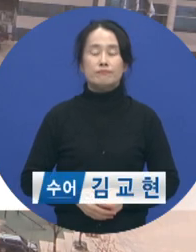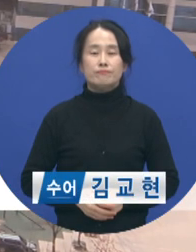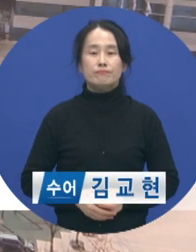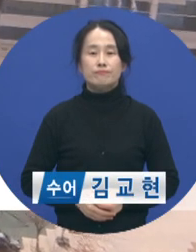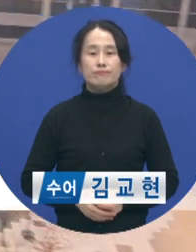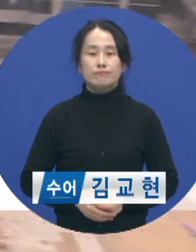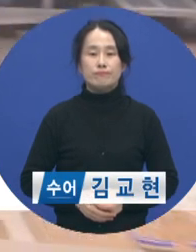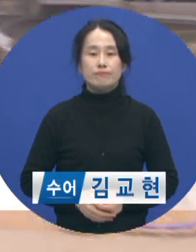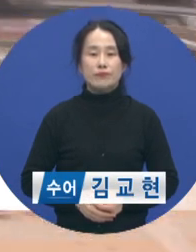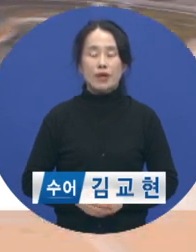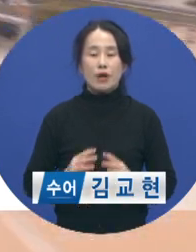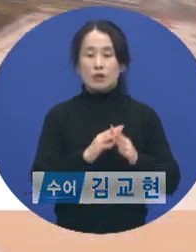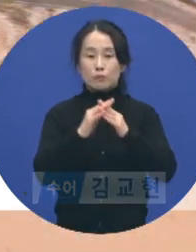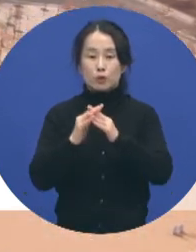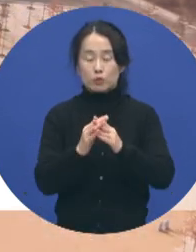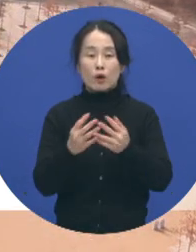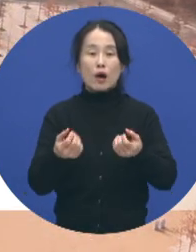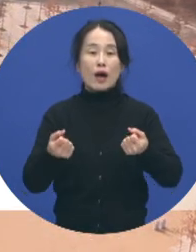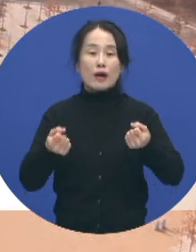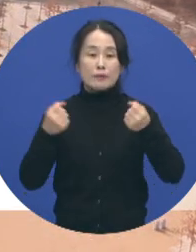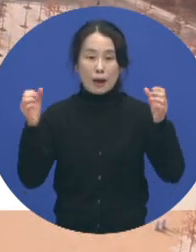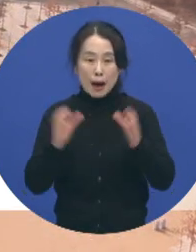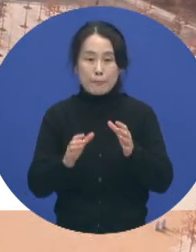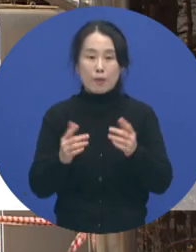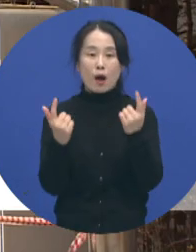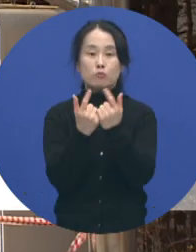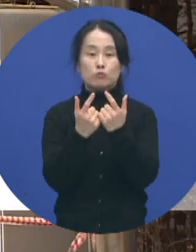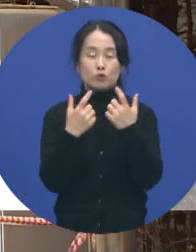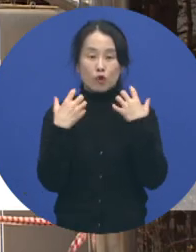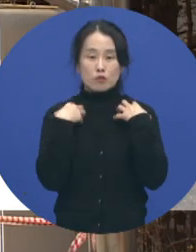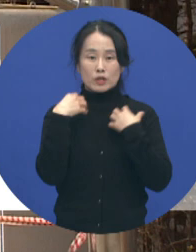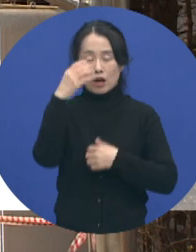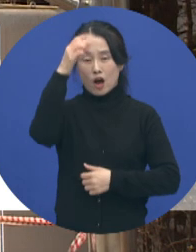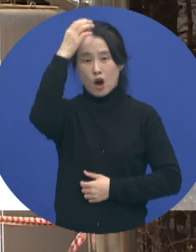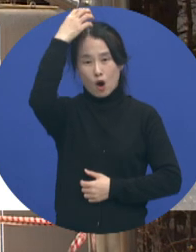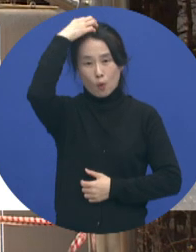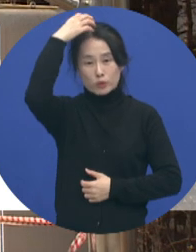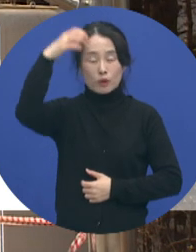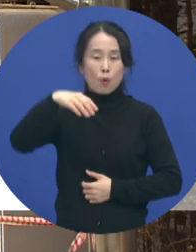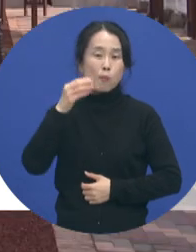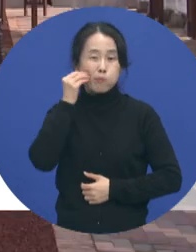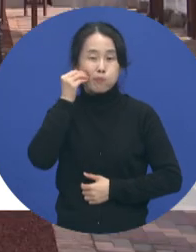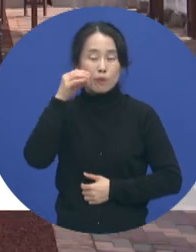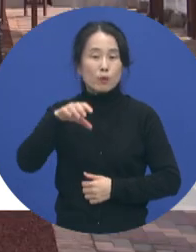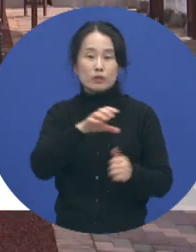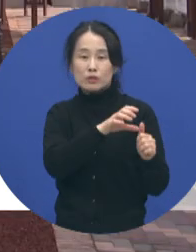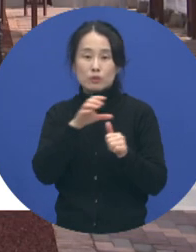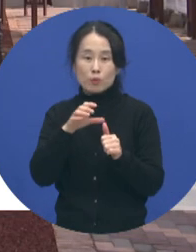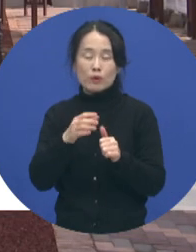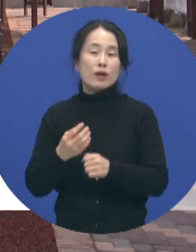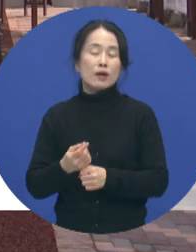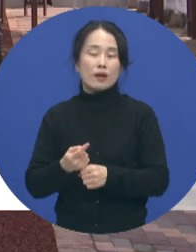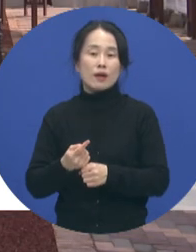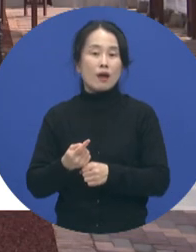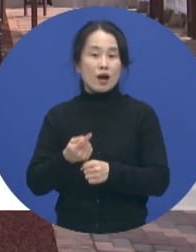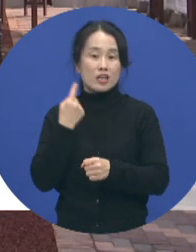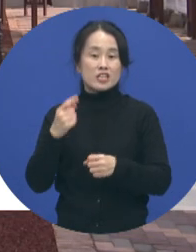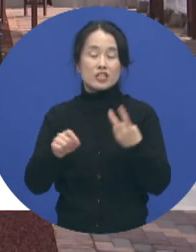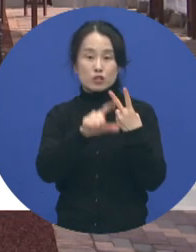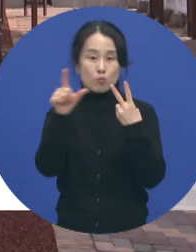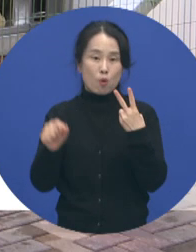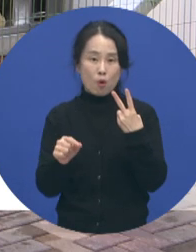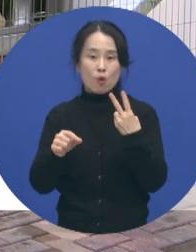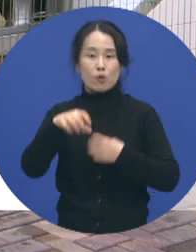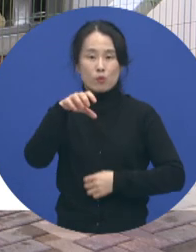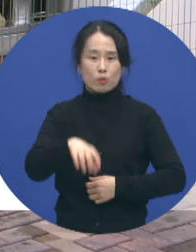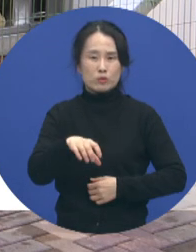경기도가 도민협동조합과의 협력으로 북부청사의 건물 옥상, 주차장 유휴부지를 활용해 지난해 2월 경기도 공공기관